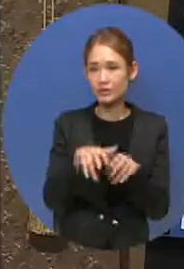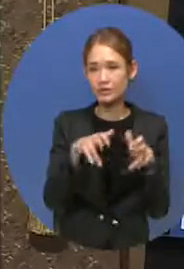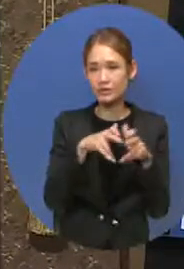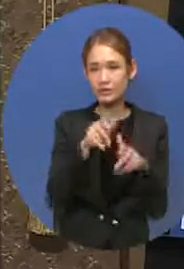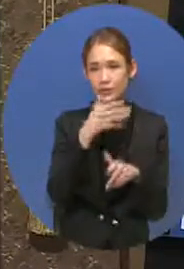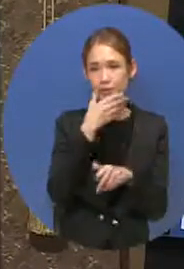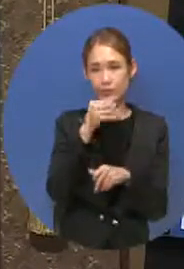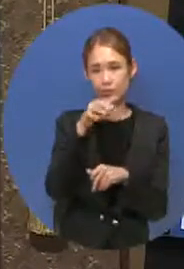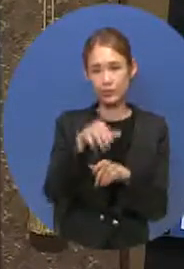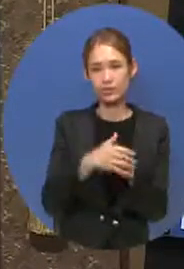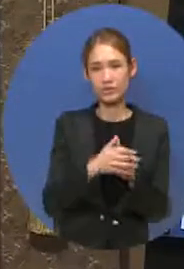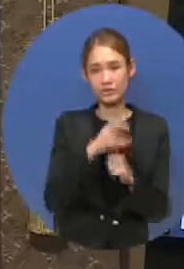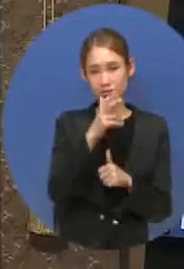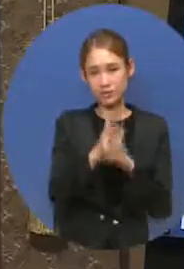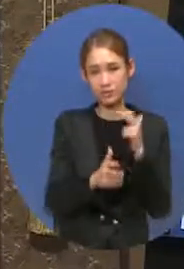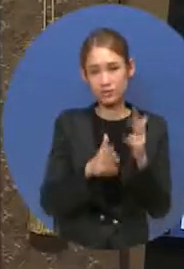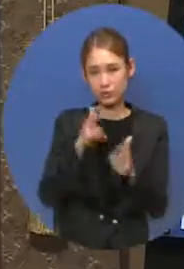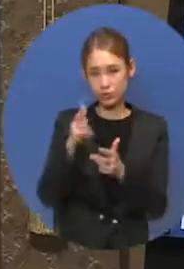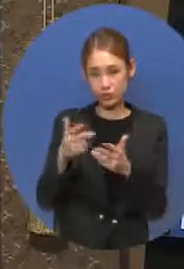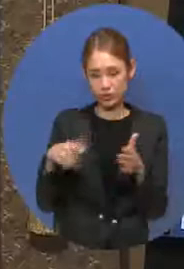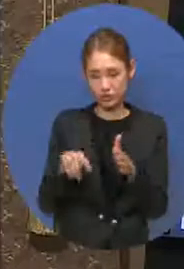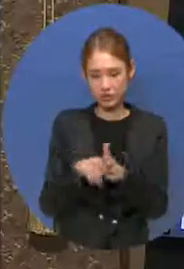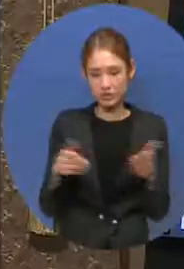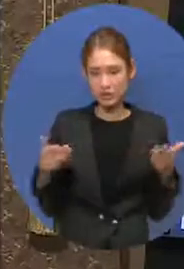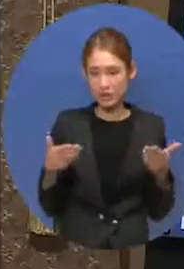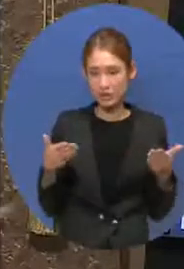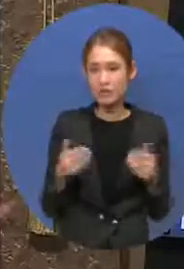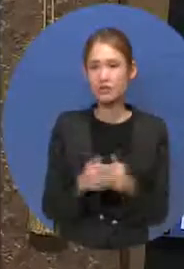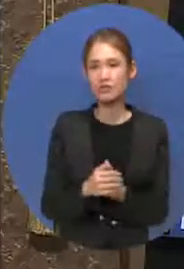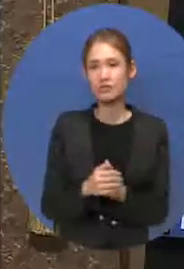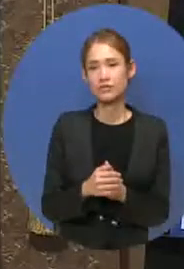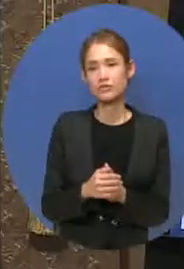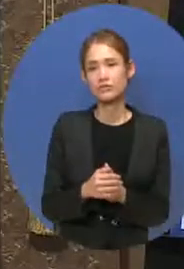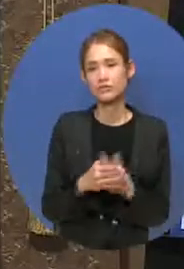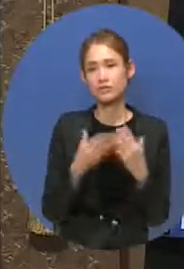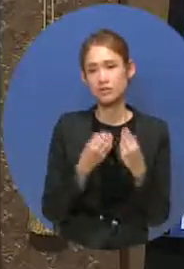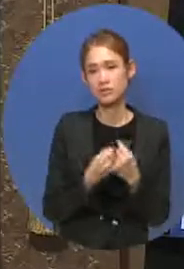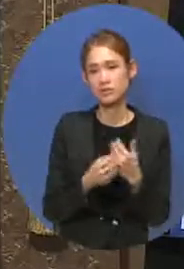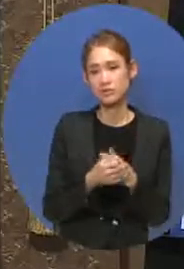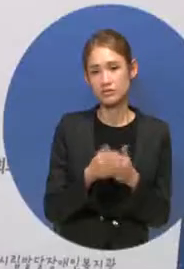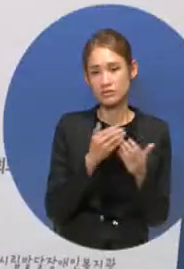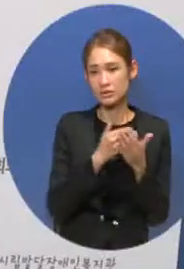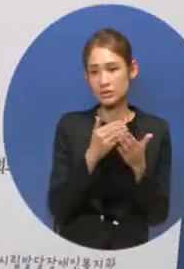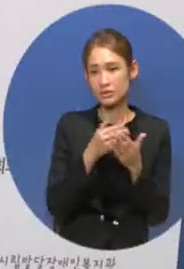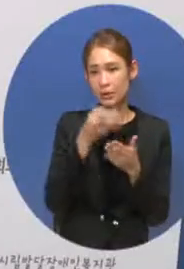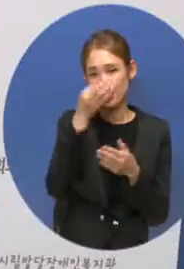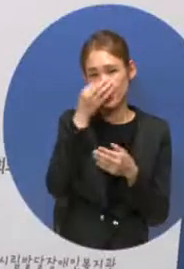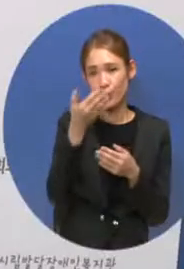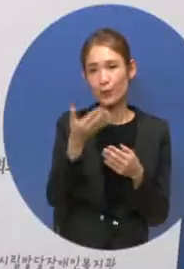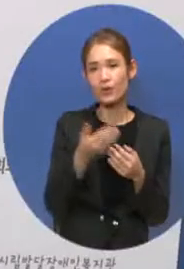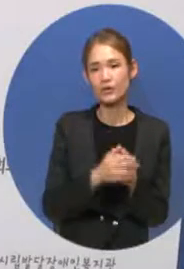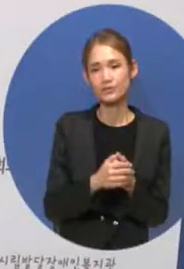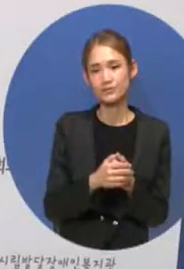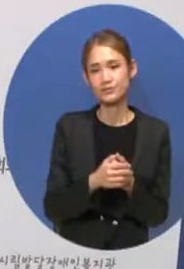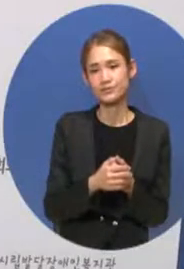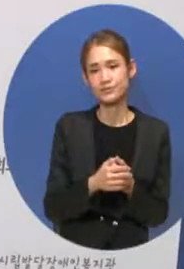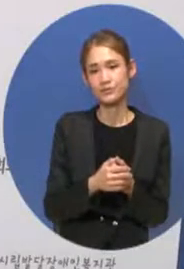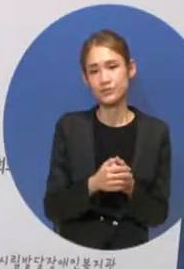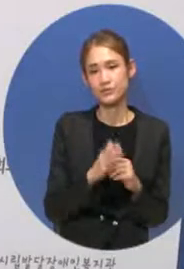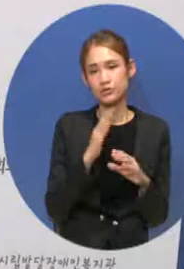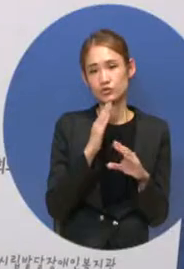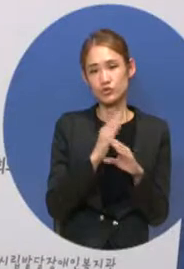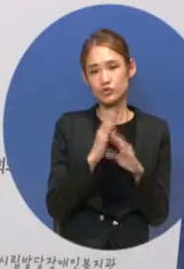기관에서 장애인 복지 사업을 위해서 일을 하고 있습니다. 네. 예를 들면 그림에서 보는 것처럼 발달장애 당사자를